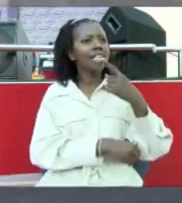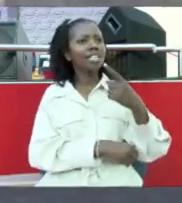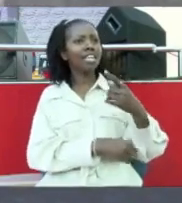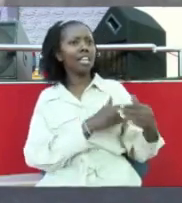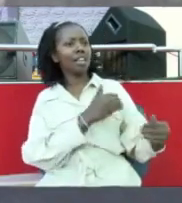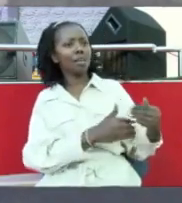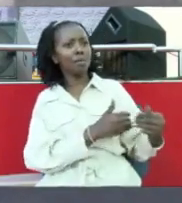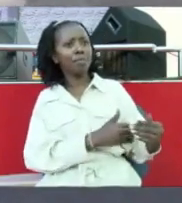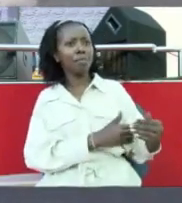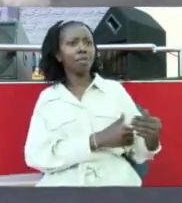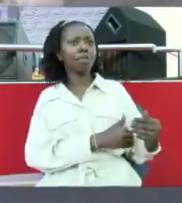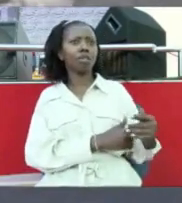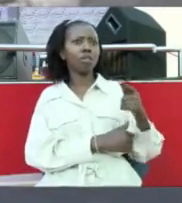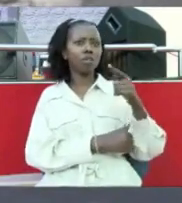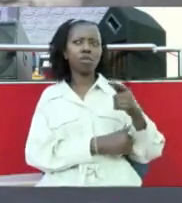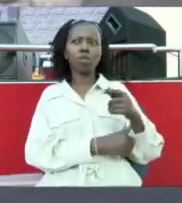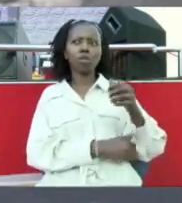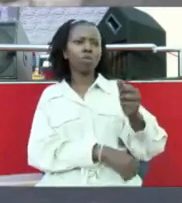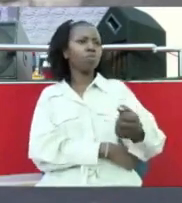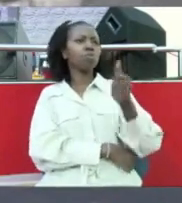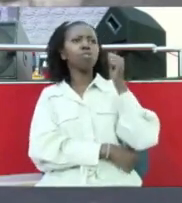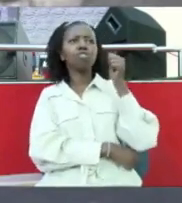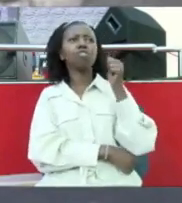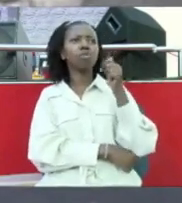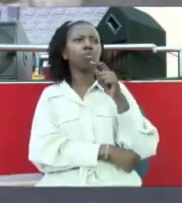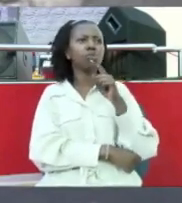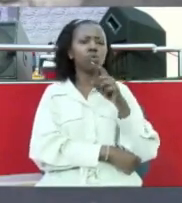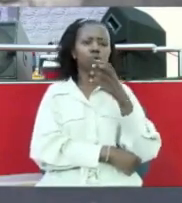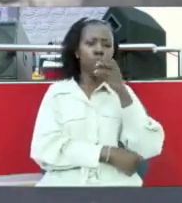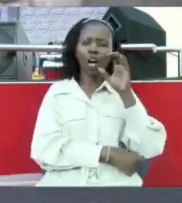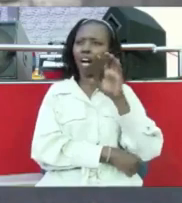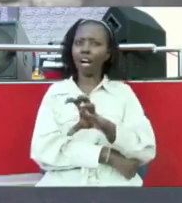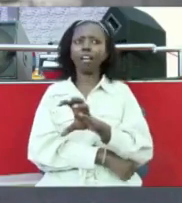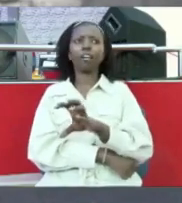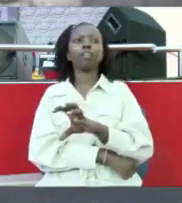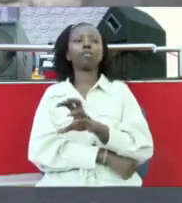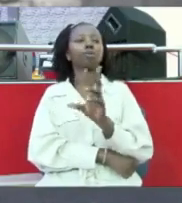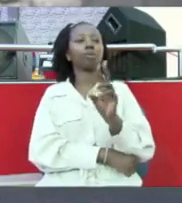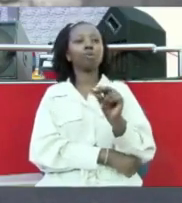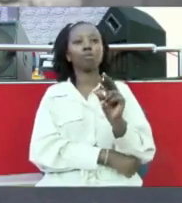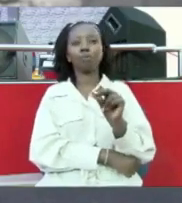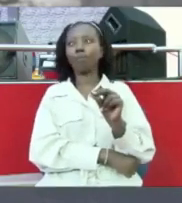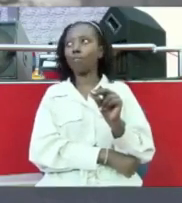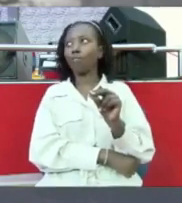him, mwambie, you refuse to be despised. Unakataa kudhalilishwa.